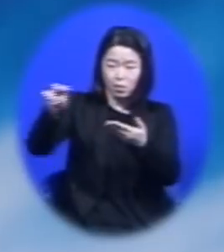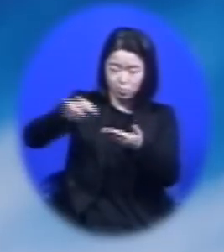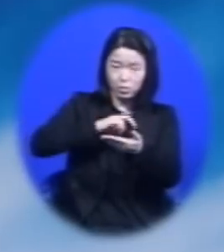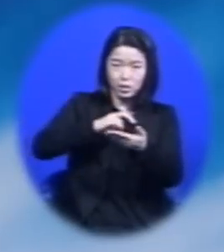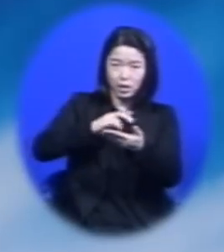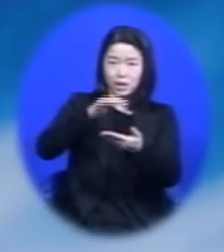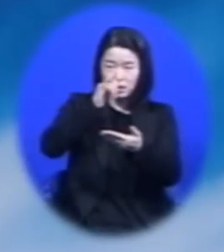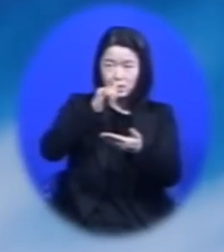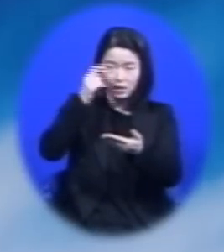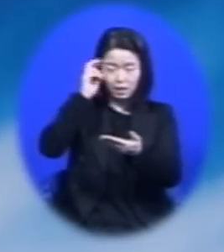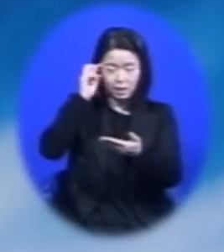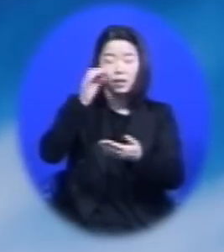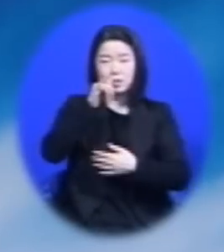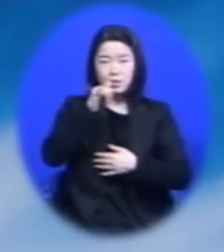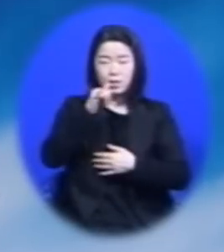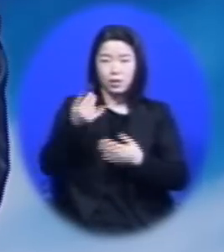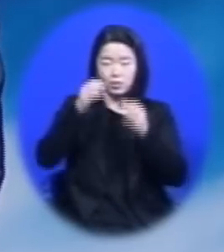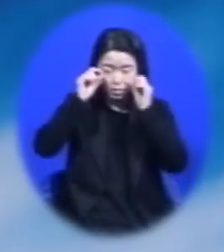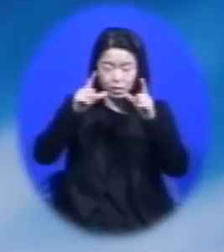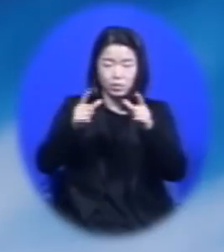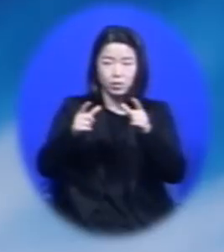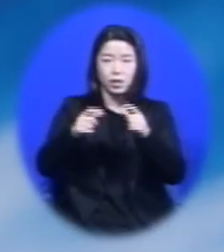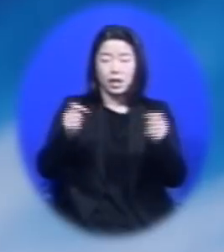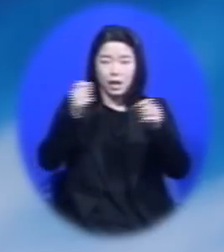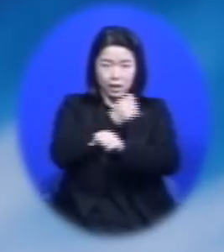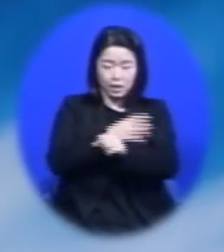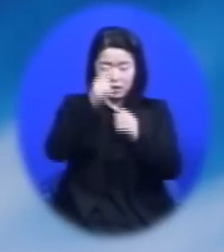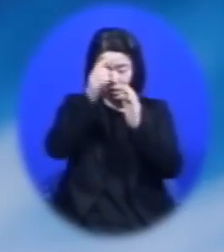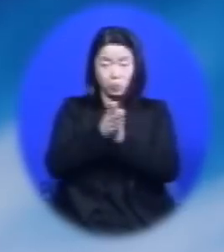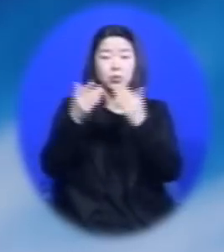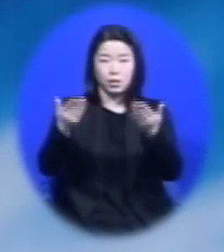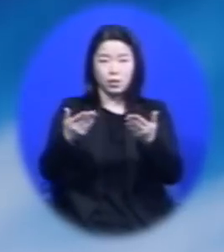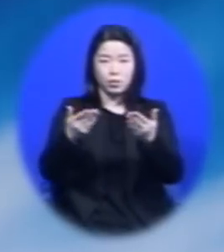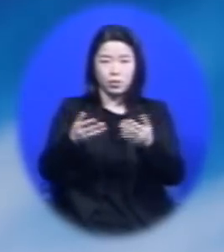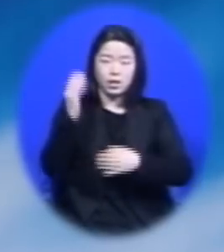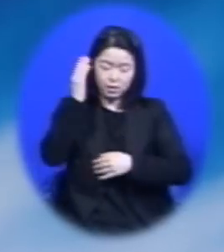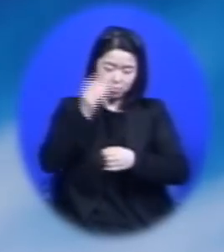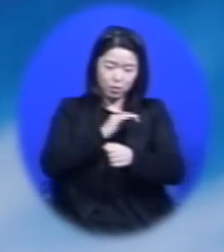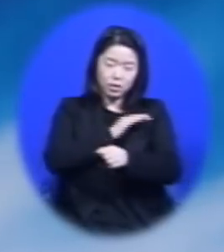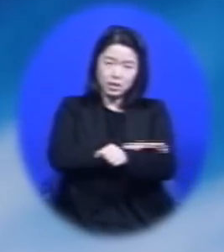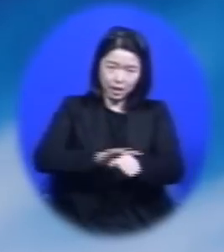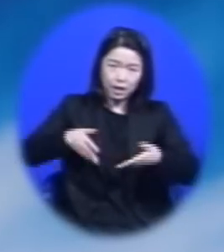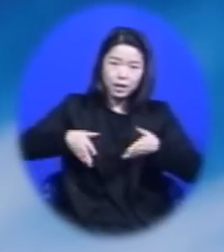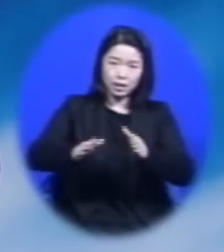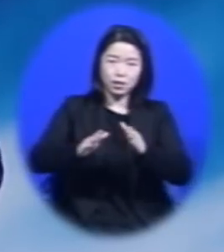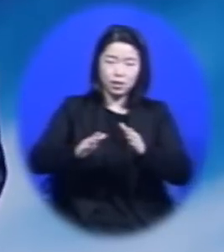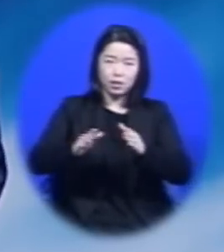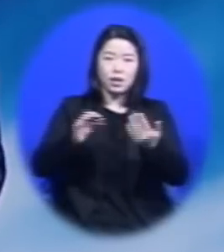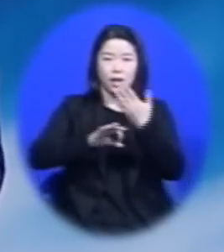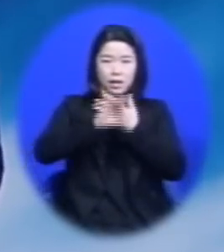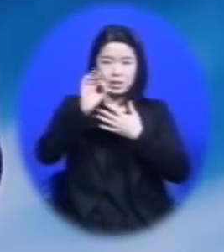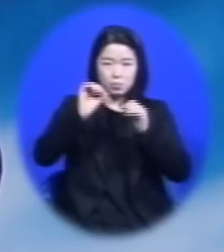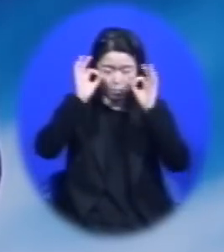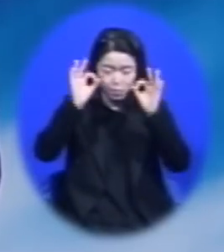문자를 보냈을까 싶더라고 그래서 일어나서 간단히 기도했어요 순산하고 해 달라고 기도 아침에 일어나서 보니까